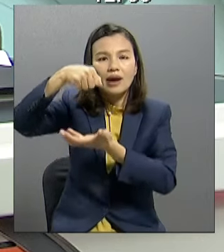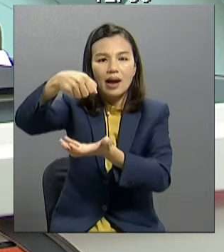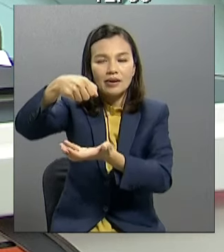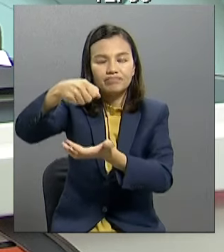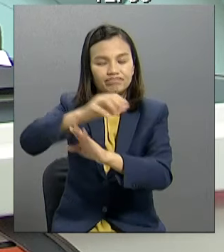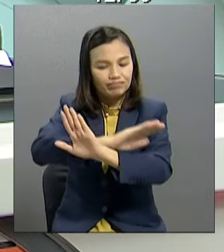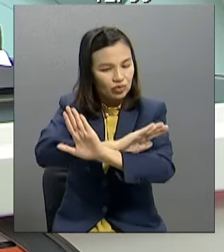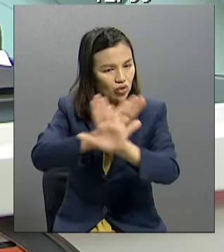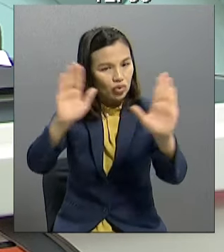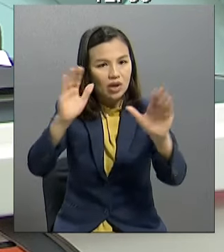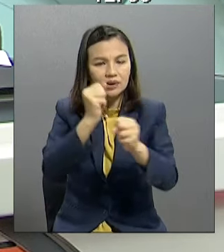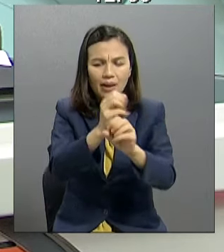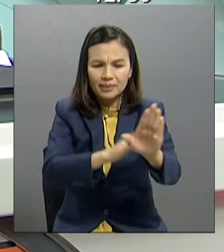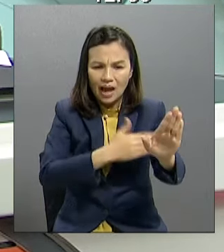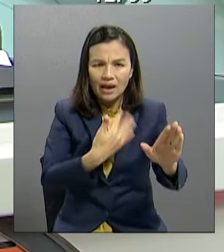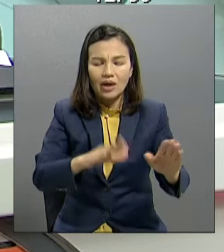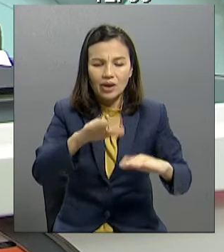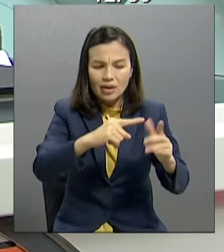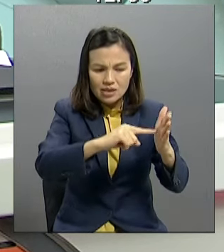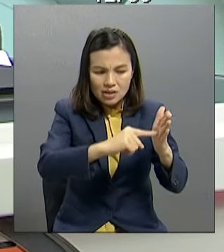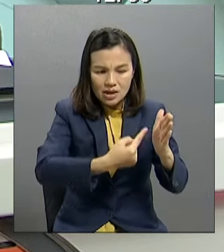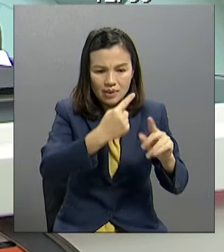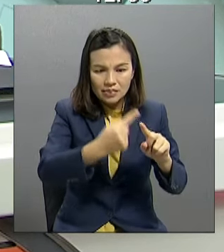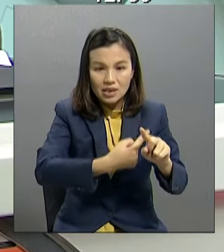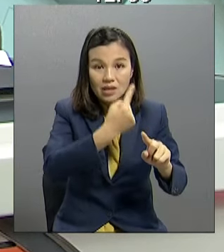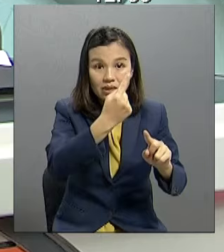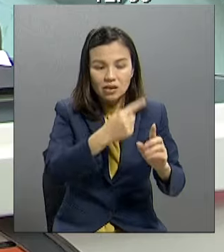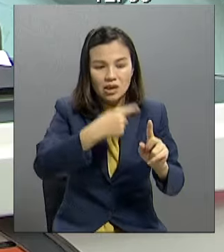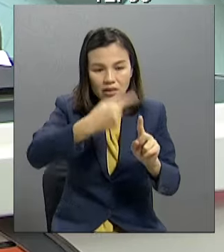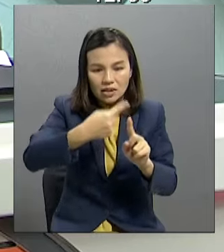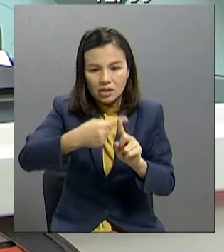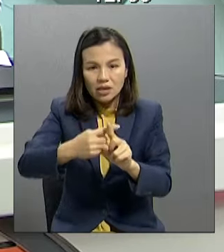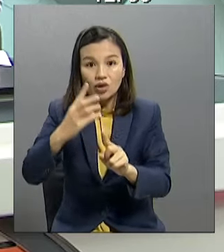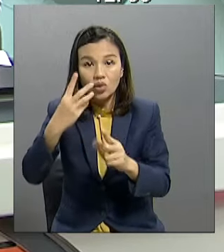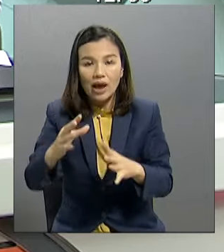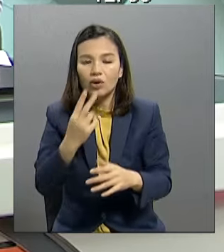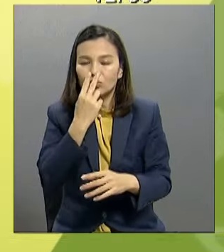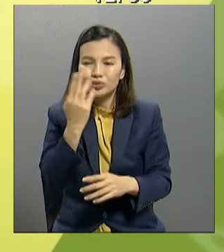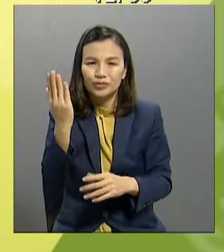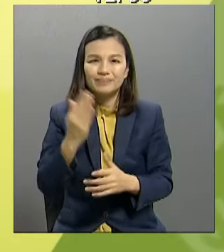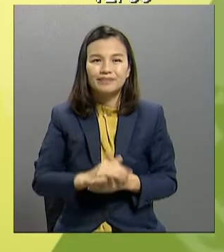ดำเนินการมาตั้งแต่ต้นปีนะคะผ่านมา6เดือนแล้วผลเป็นอย่างไรติดตามกันค่ะ